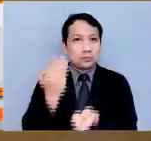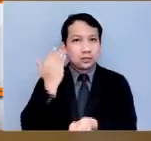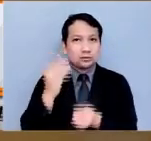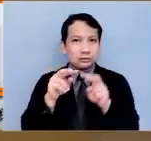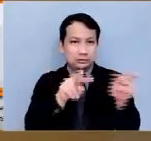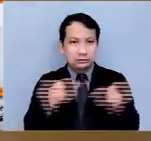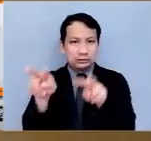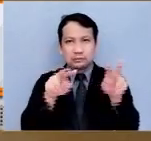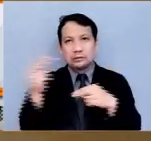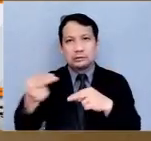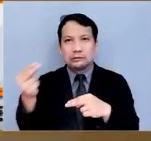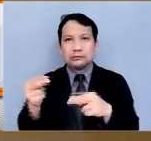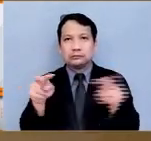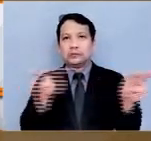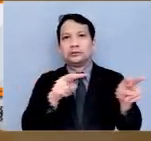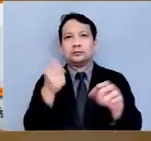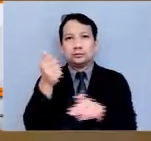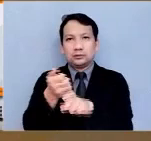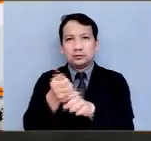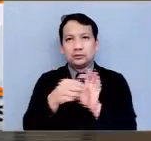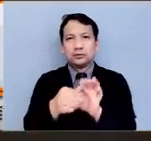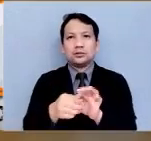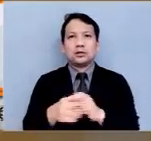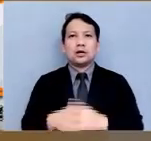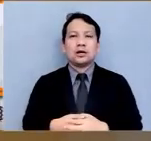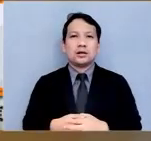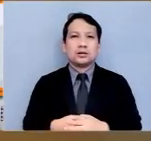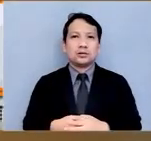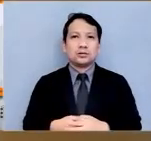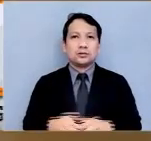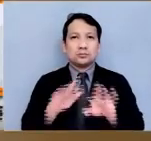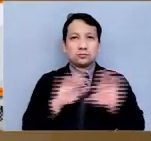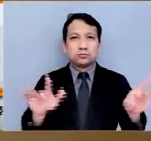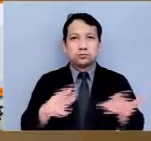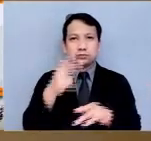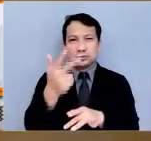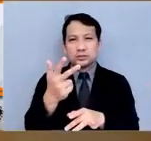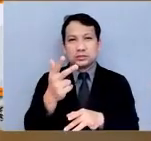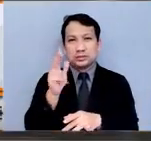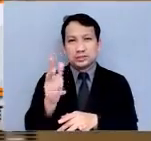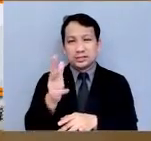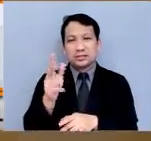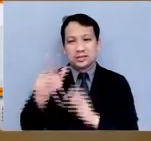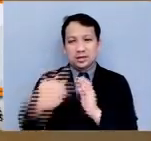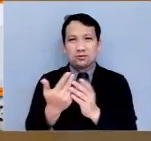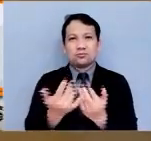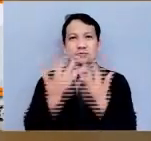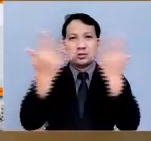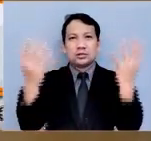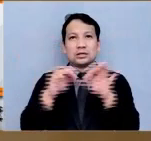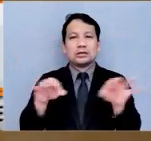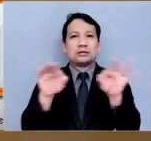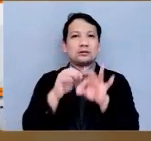ng makasaysayang gusali nang mapasok na ng mga bumbero. Umabot ng higit 30 oras ang sunog na tuluyan lang